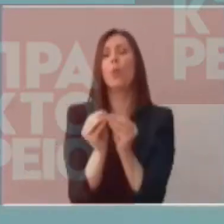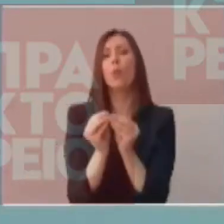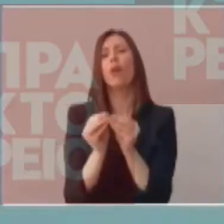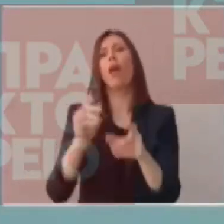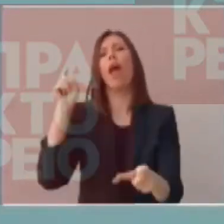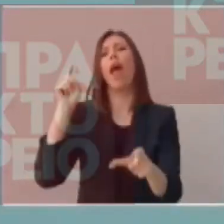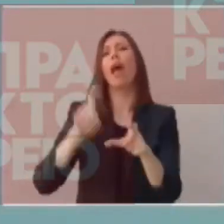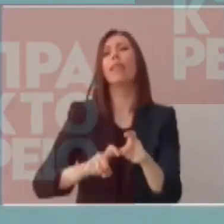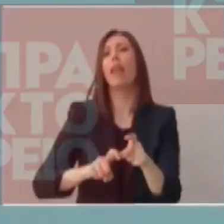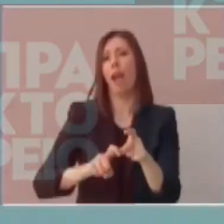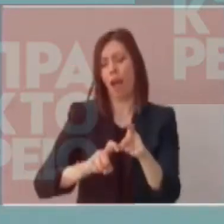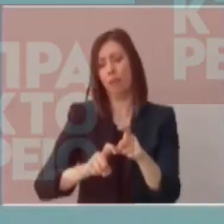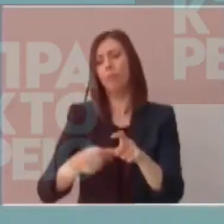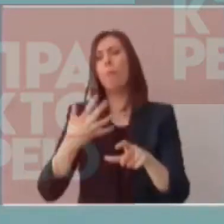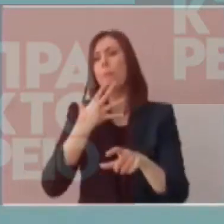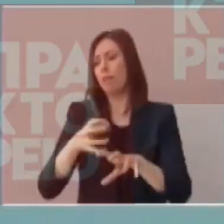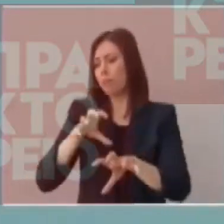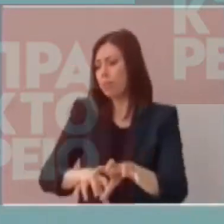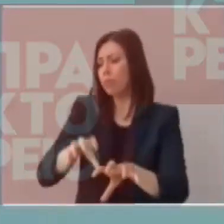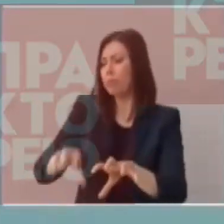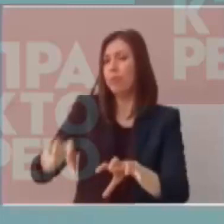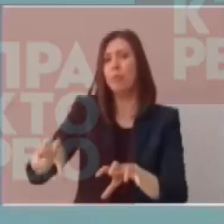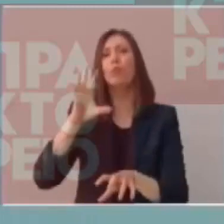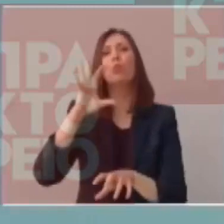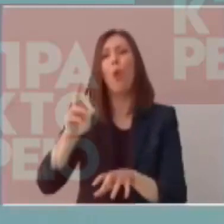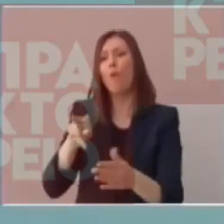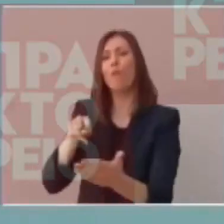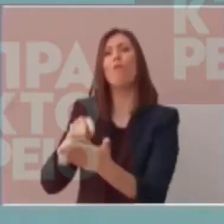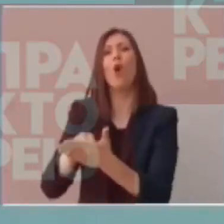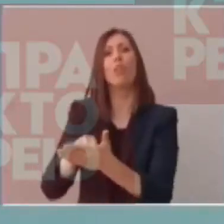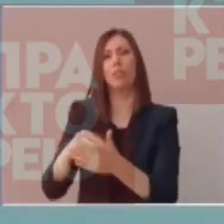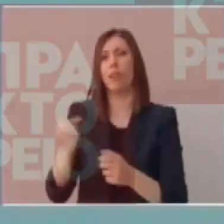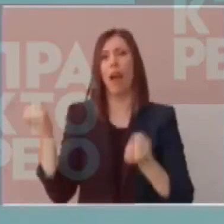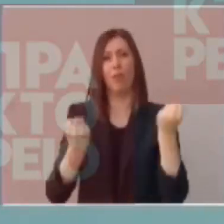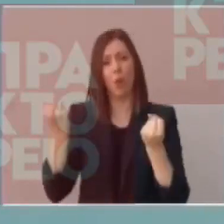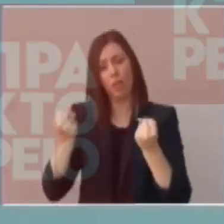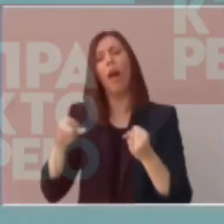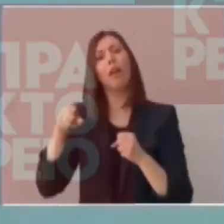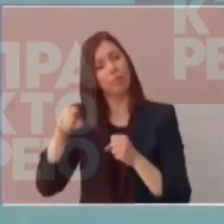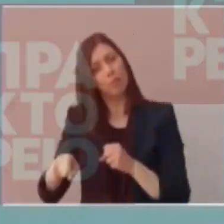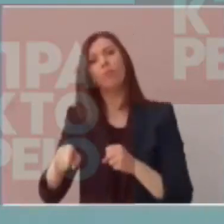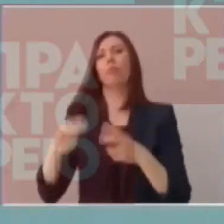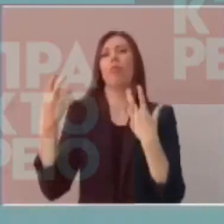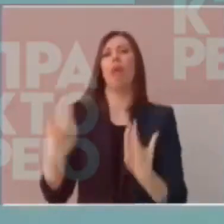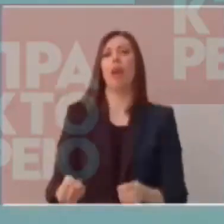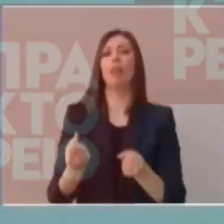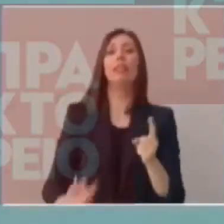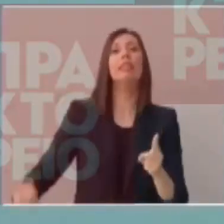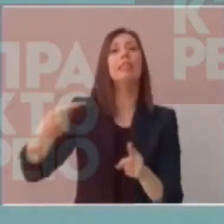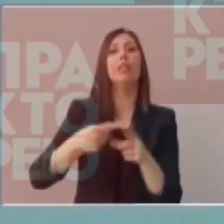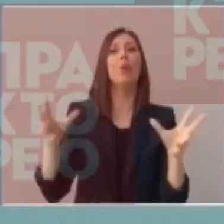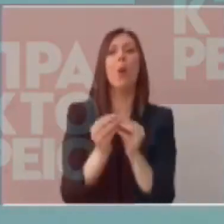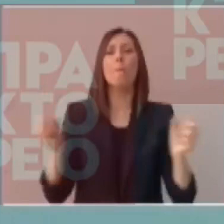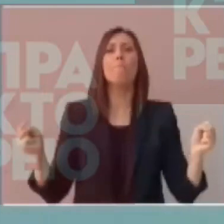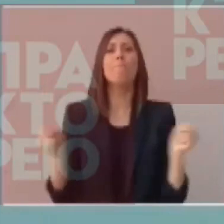των εταιρικών σημείων φόρτισης. Ενώ αυξάνεται και ο συντελεστής απόσβεσης παγίων